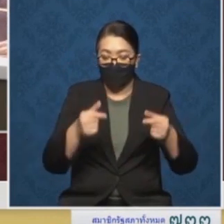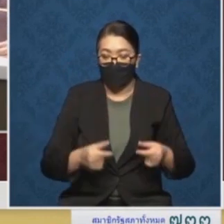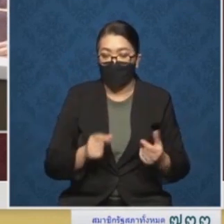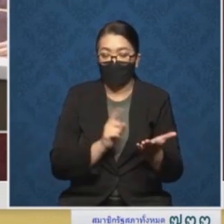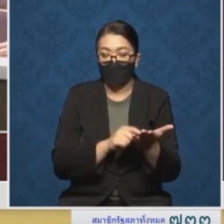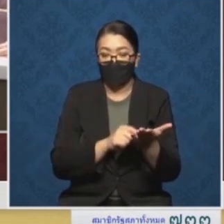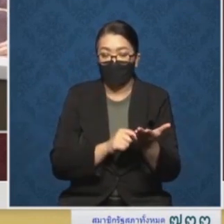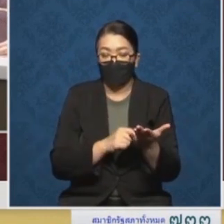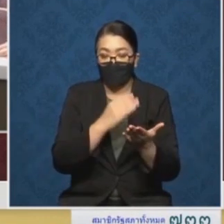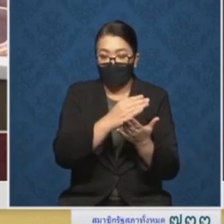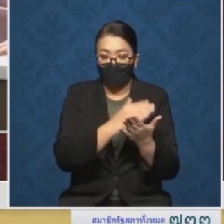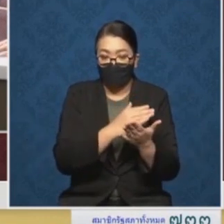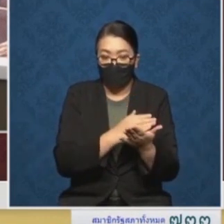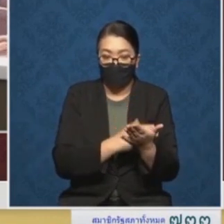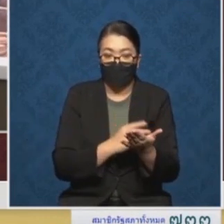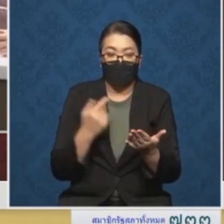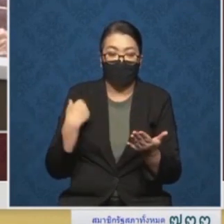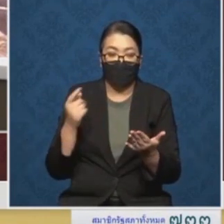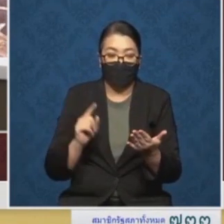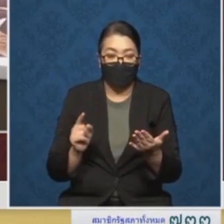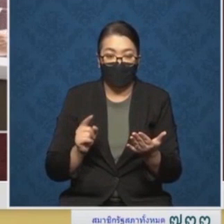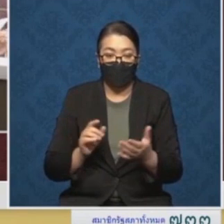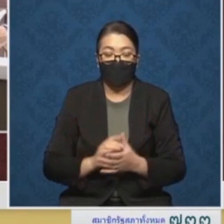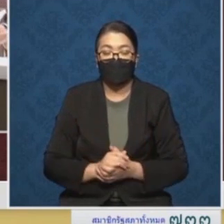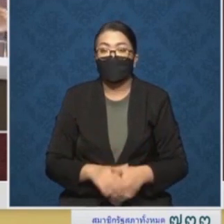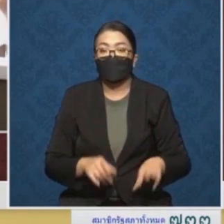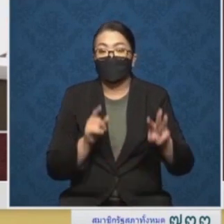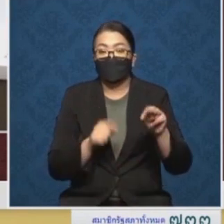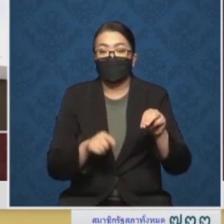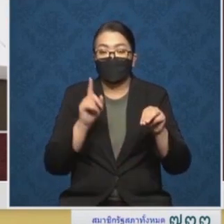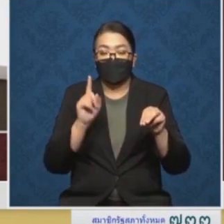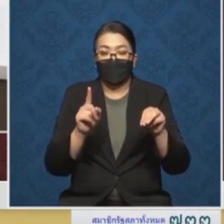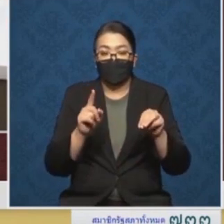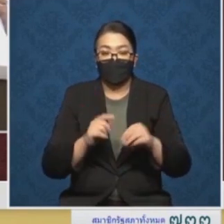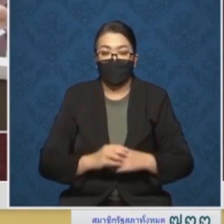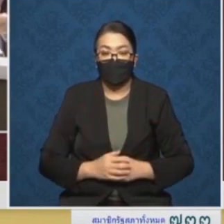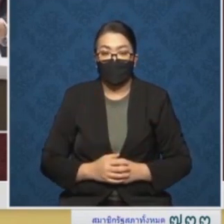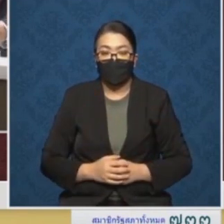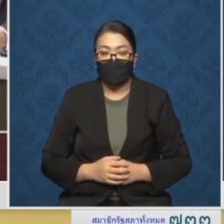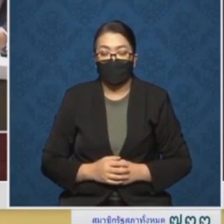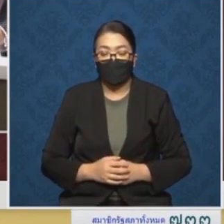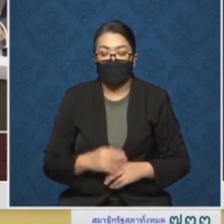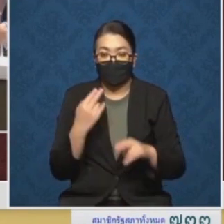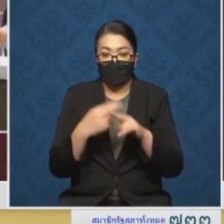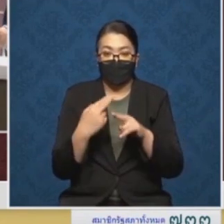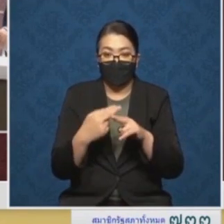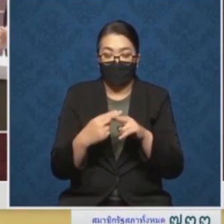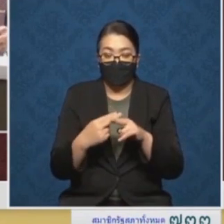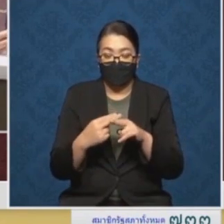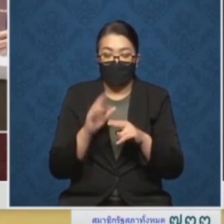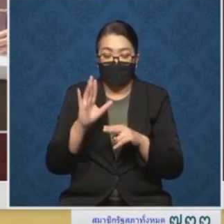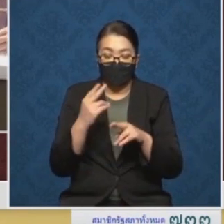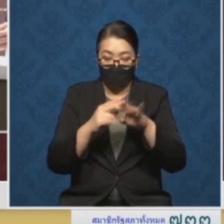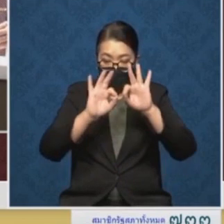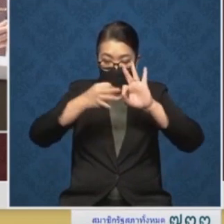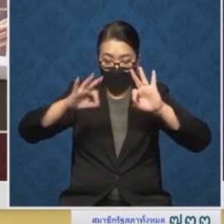มีดังต่อไปนี้ครับท่านประธานมาตราหนึ่งเป็นการเรียกชื่อของรัฐธรรมนูญและ